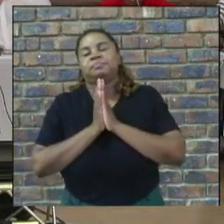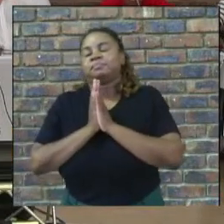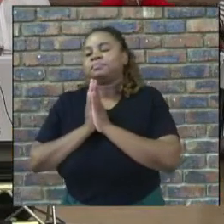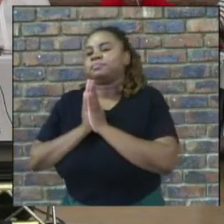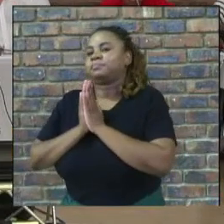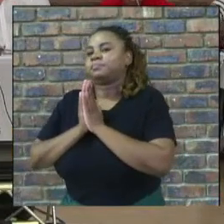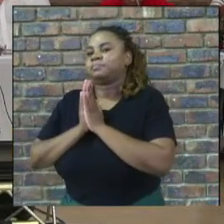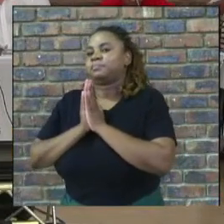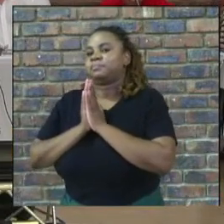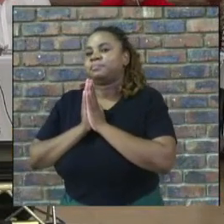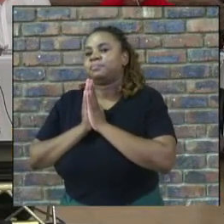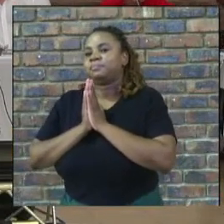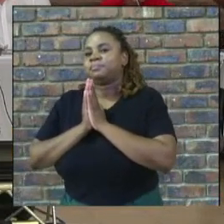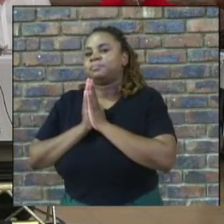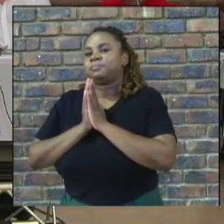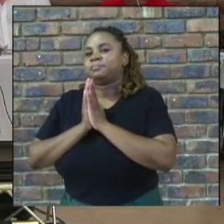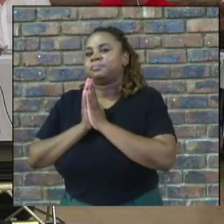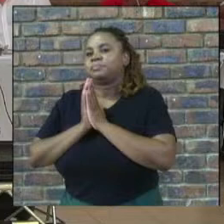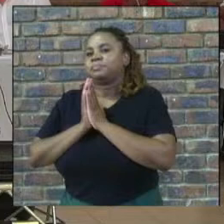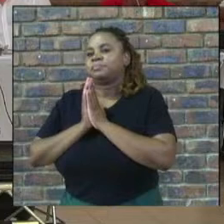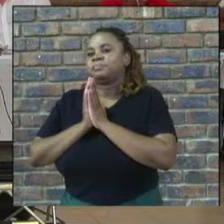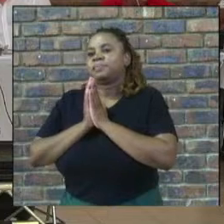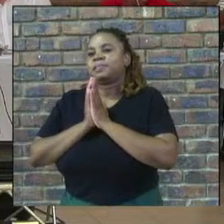Ngicela sonke sivala amehlo